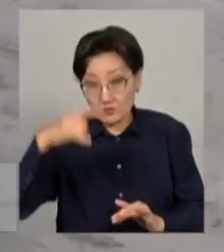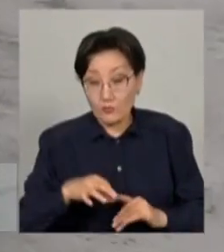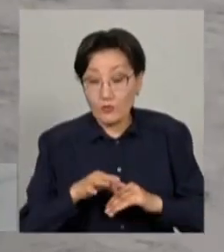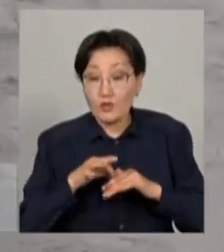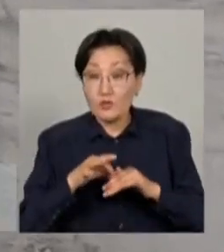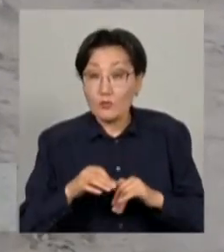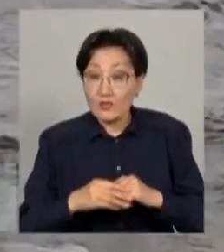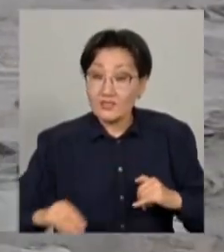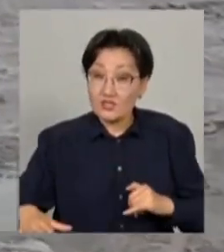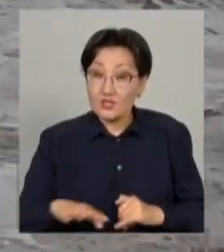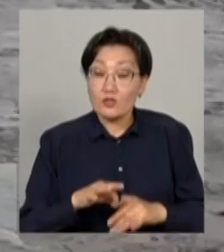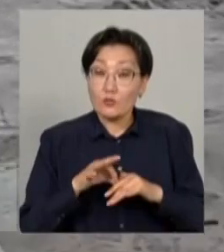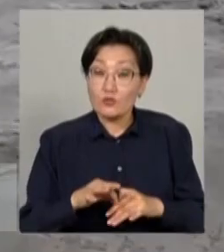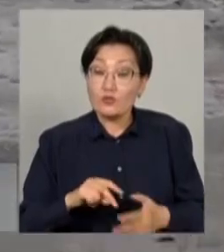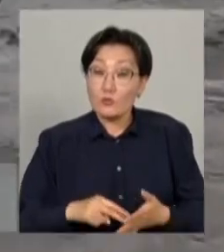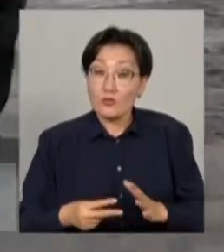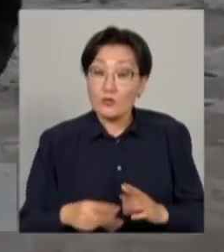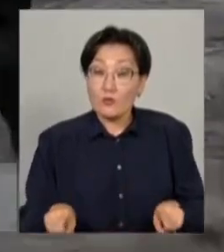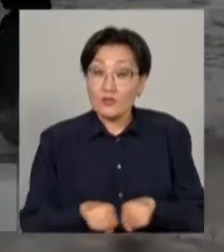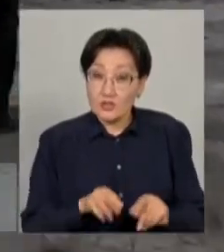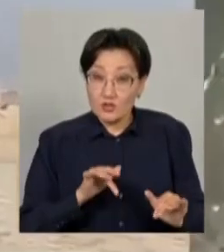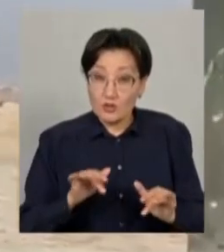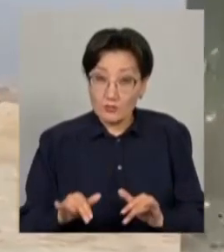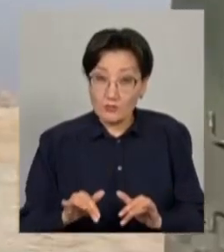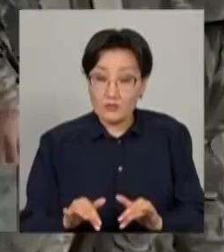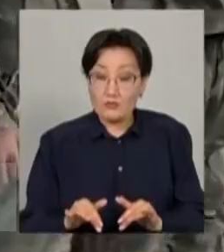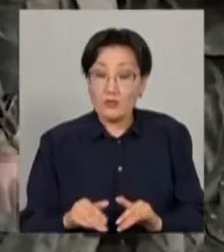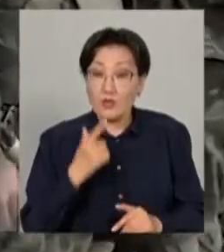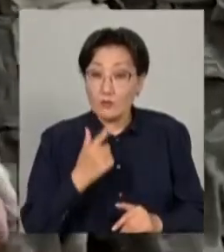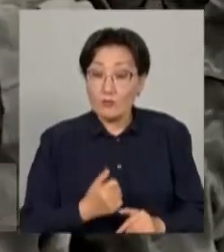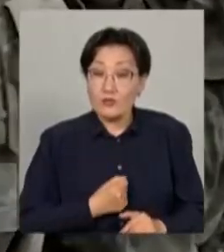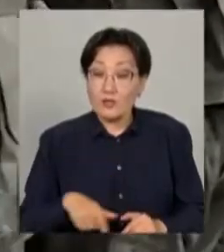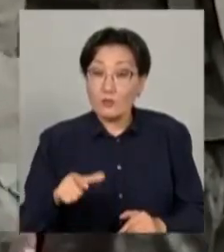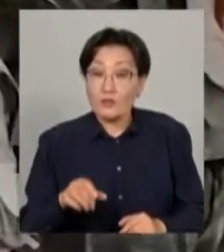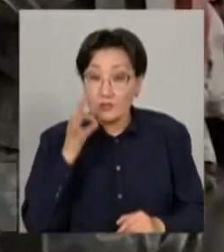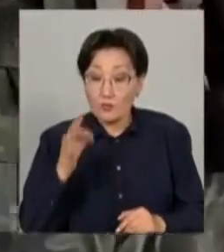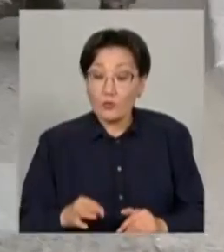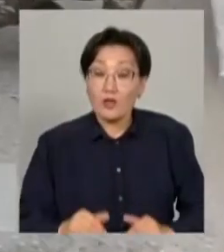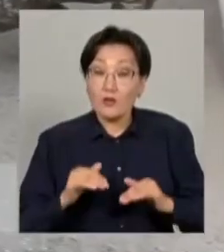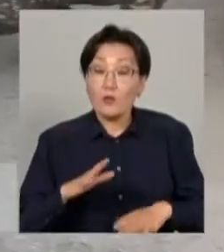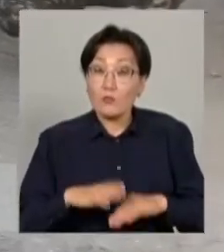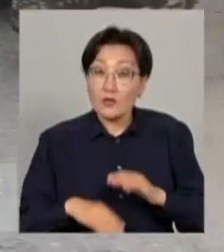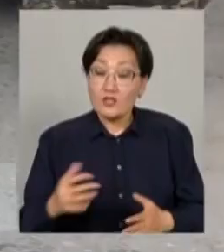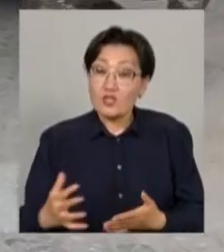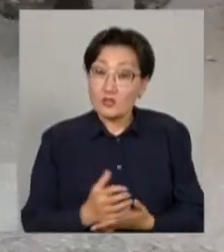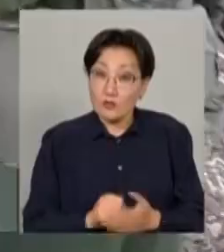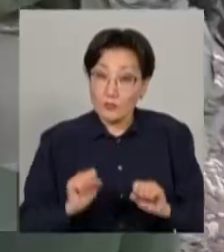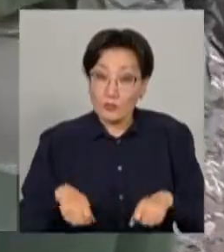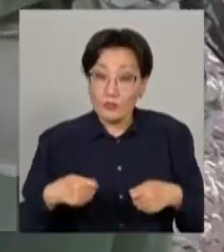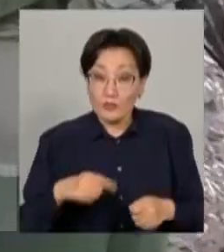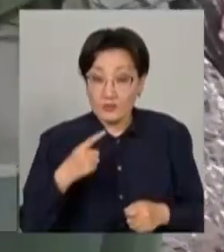өткізу жоспарланған. Қорғаныс министрлігінің өкілдері мұндай іс-шаралар сарбаздардың біліктілігін арттырып, тәжірибе жинақтауына мүмкіндік береді